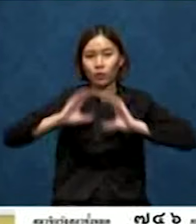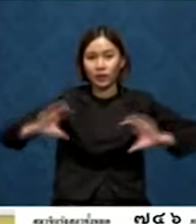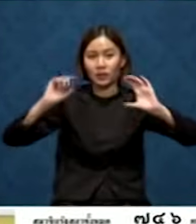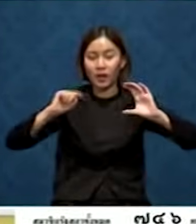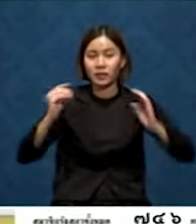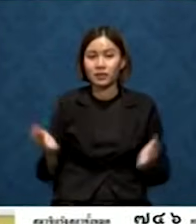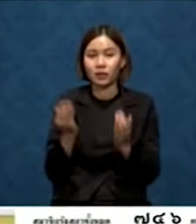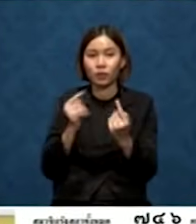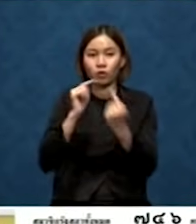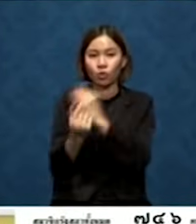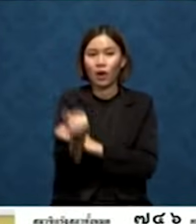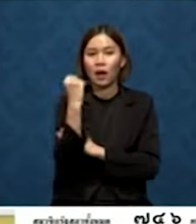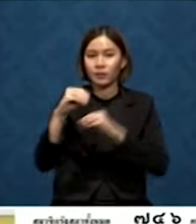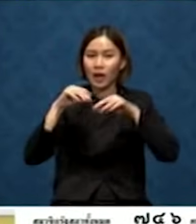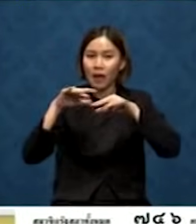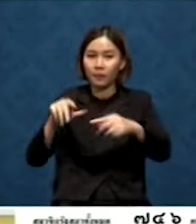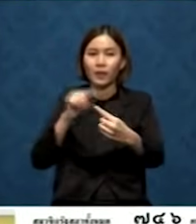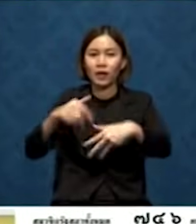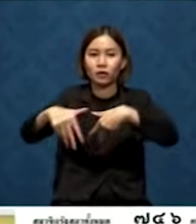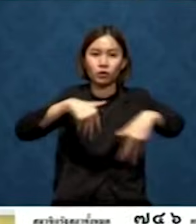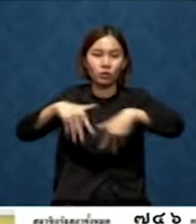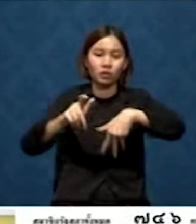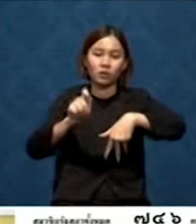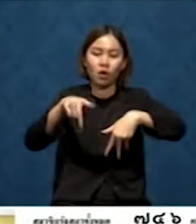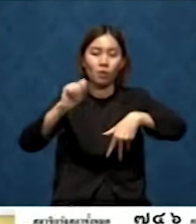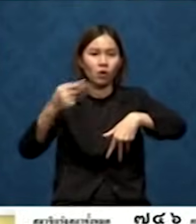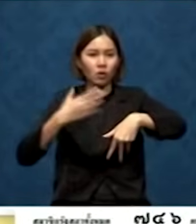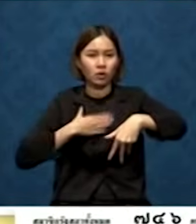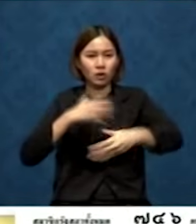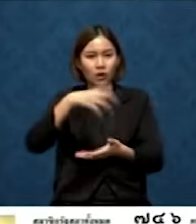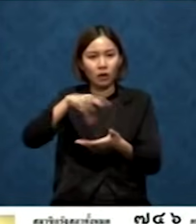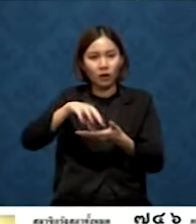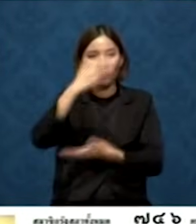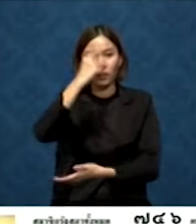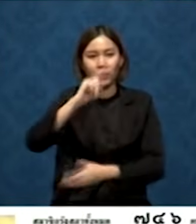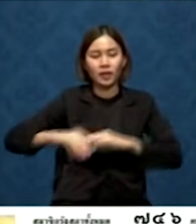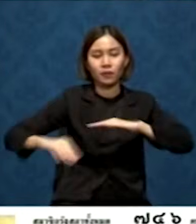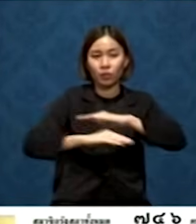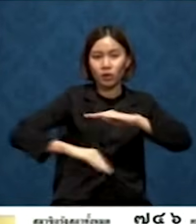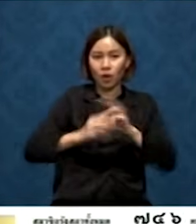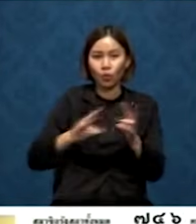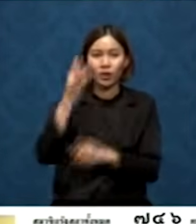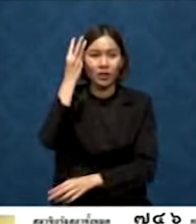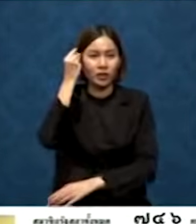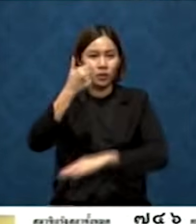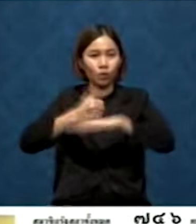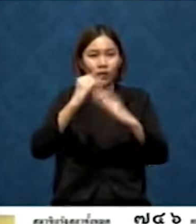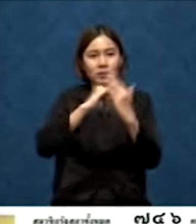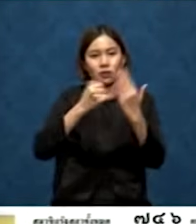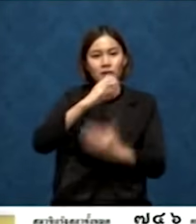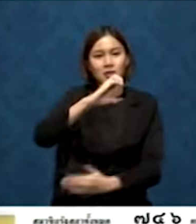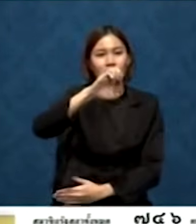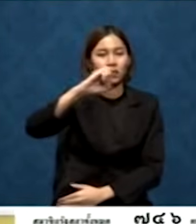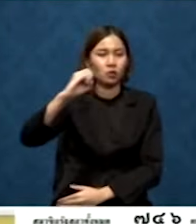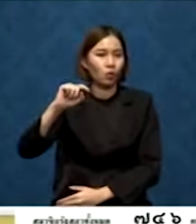ผลักดันวาระการกระจายอำนาจสู่ท้องถิ่นที่ผมต้องพูดแบบนี้ครับเพราะในขั้นพื้นฐานแนวคิดเรื่องผู้ว่า coนั้นเป็นแนวคิด